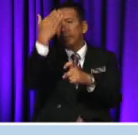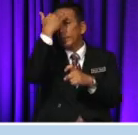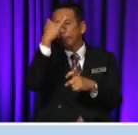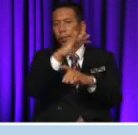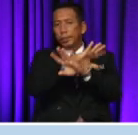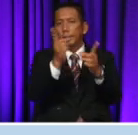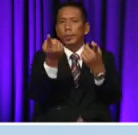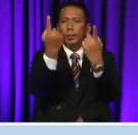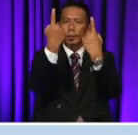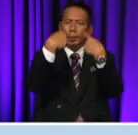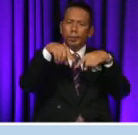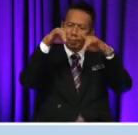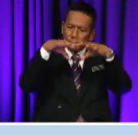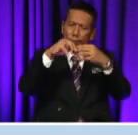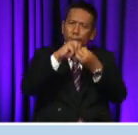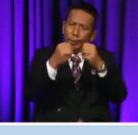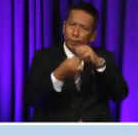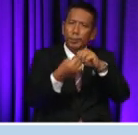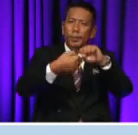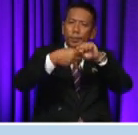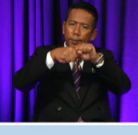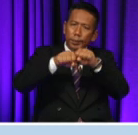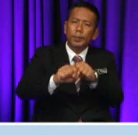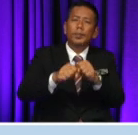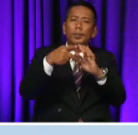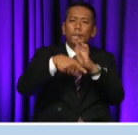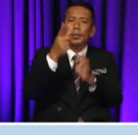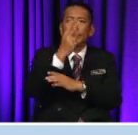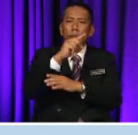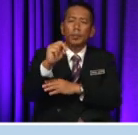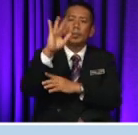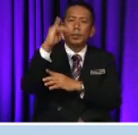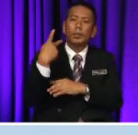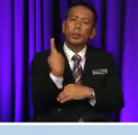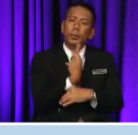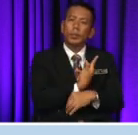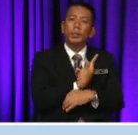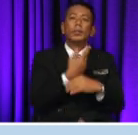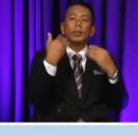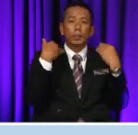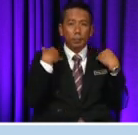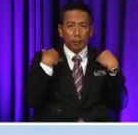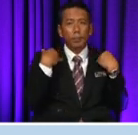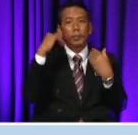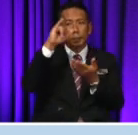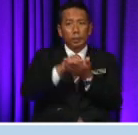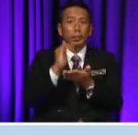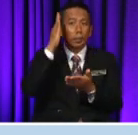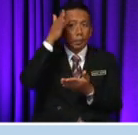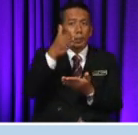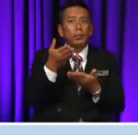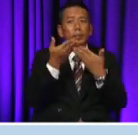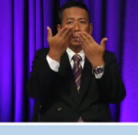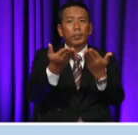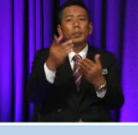kaji masalah tersebut supaya persatuan yang kita adakan itu akan memberikan